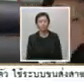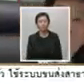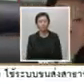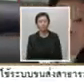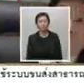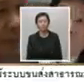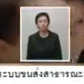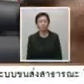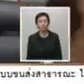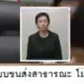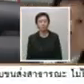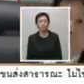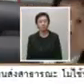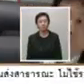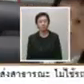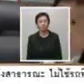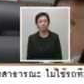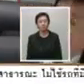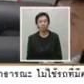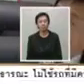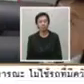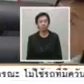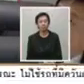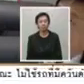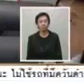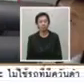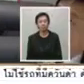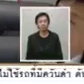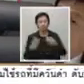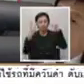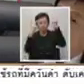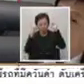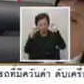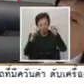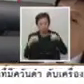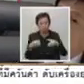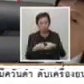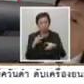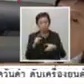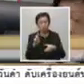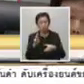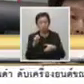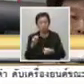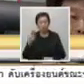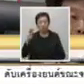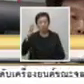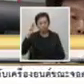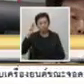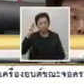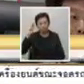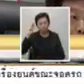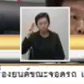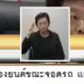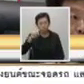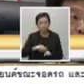คือเรื่องการถวายสัตว์ท่านของท่านนายกรัฐมนตรีเมื่อวันที่16กรกฎาค